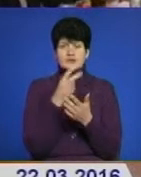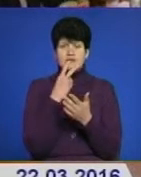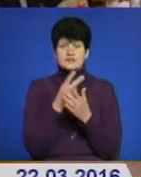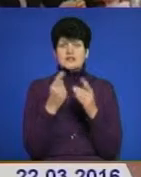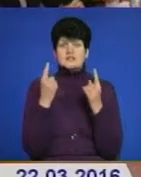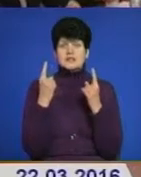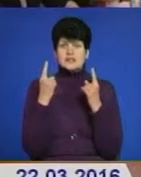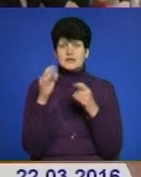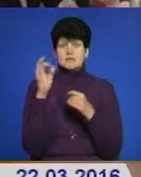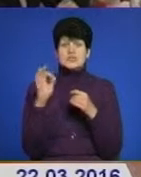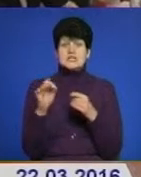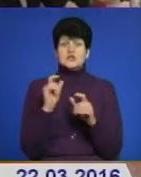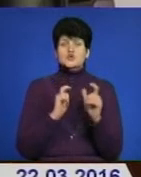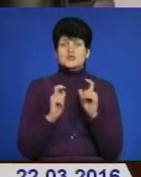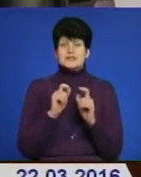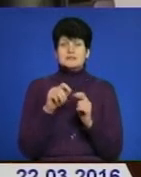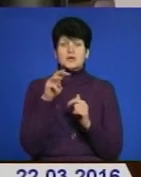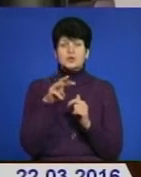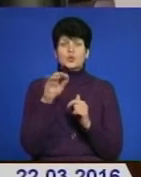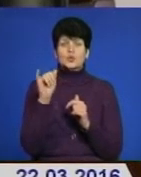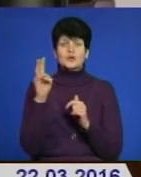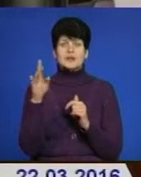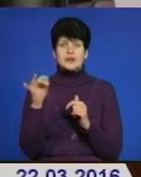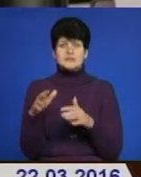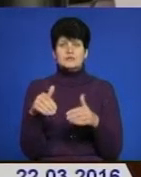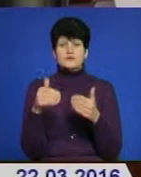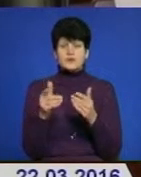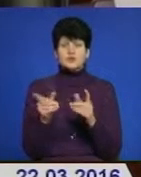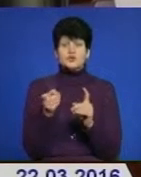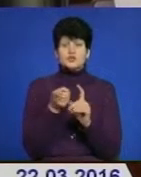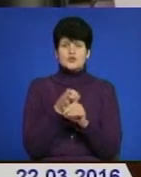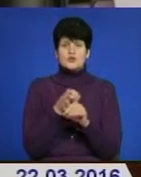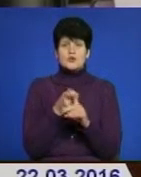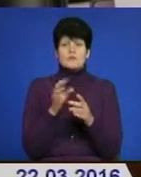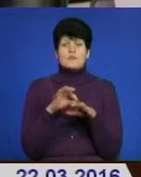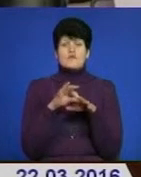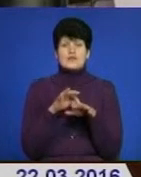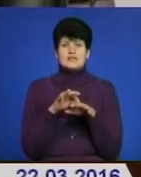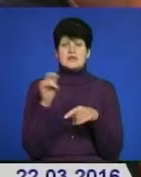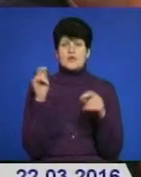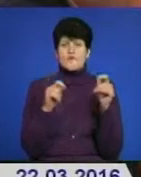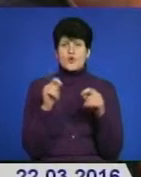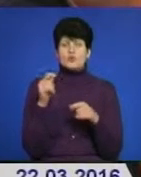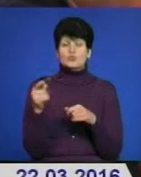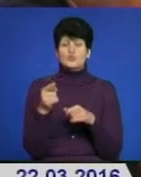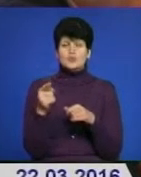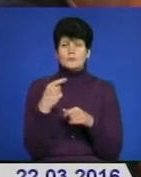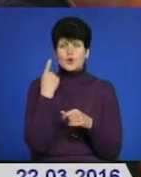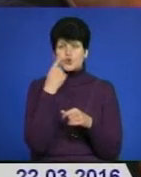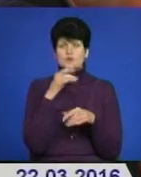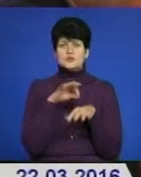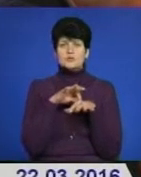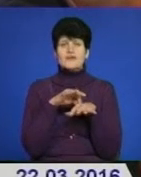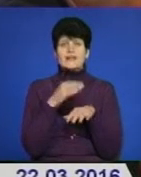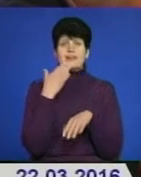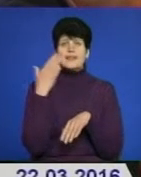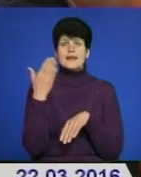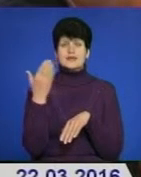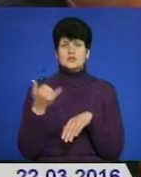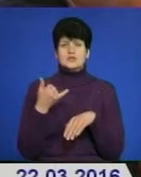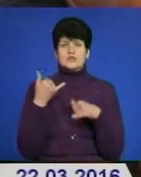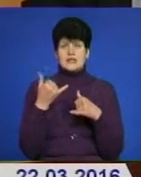відсоток студентства у місті, Михаїл Уклеба запропонував долучитися до проведення інвестиційного форуму в Тернополі та особисто провести лекцію для